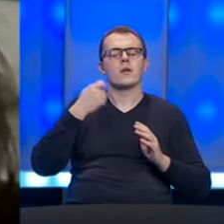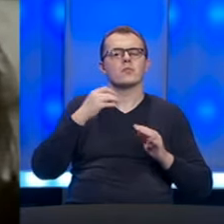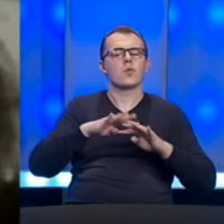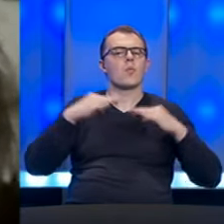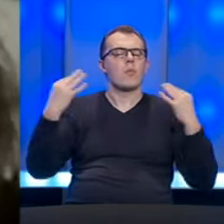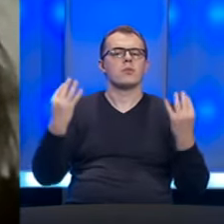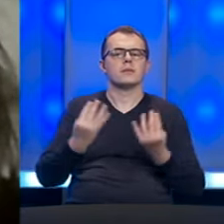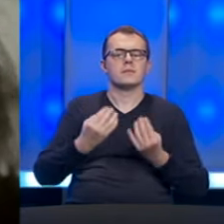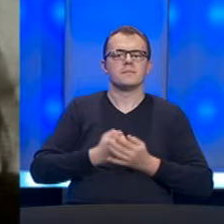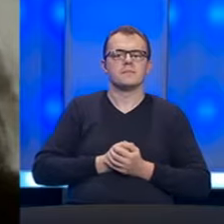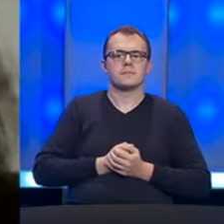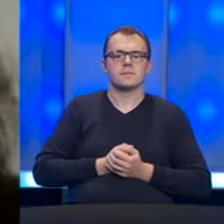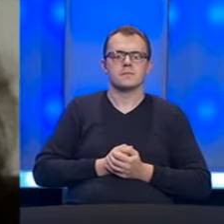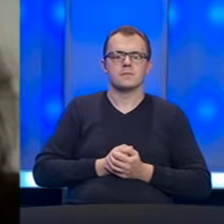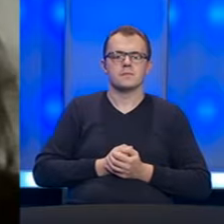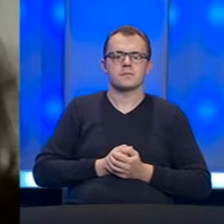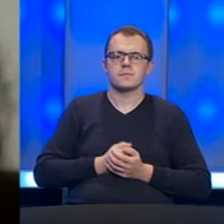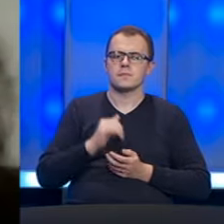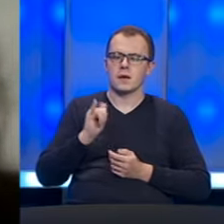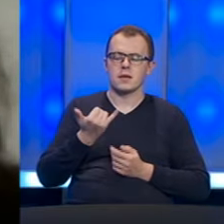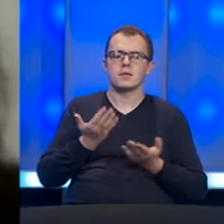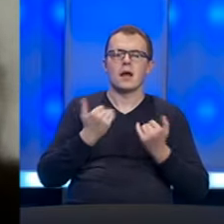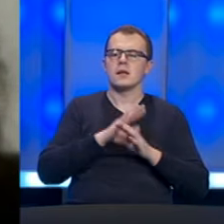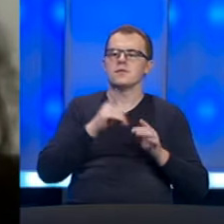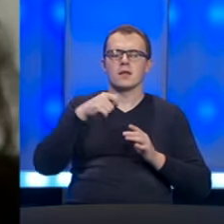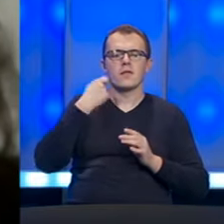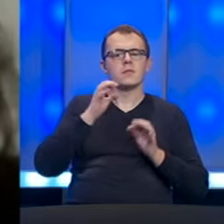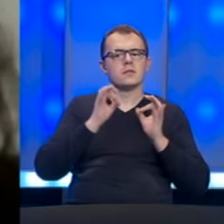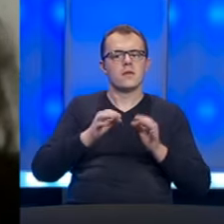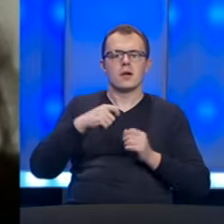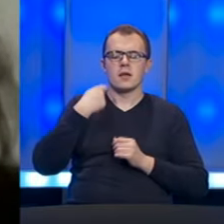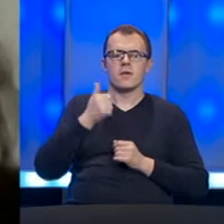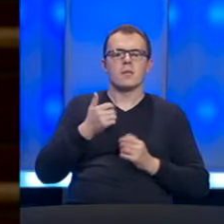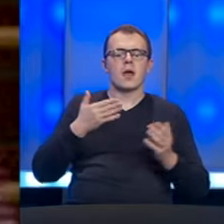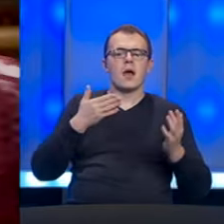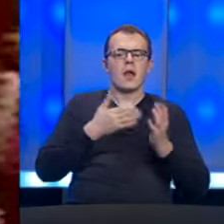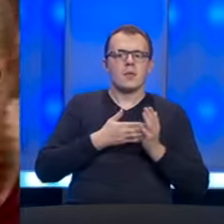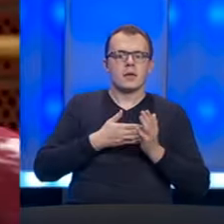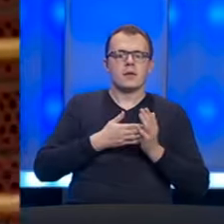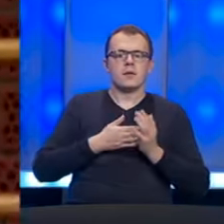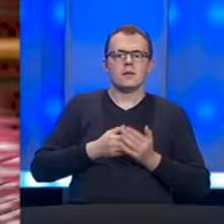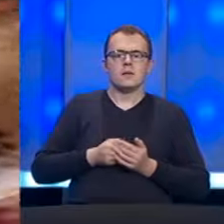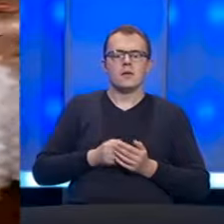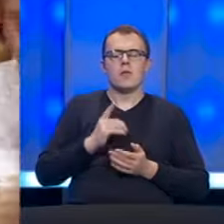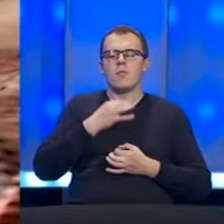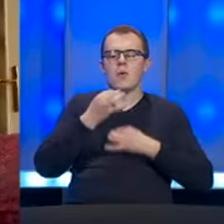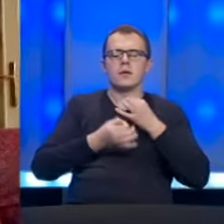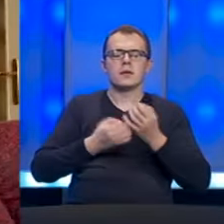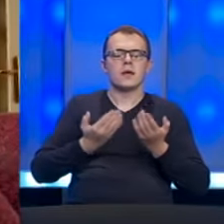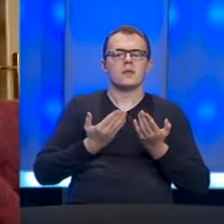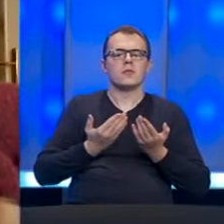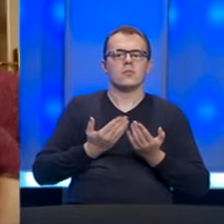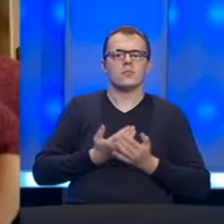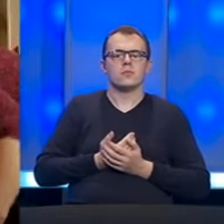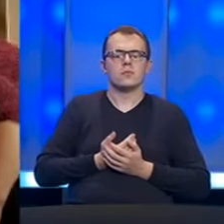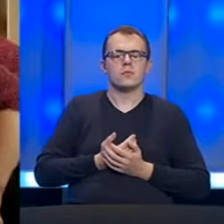svima. Pa jeste, ali svi ti filmovi, svaki film je namijenjen po pitanju